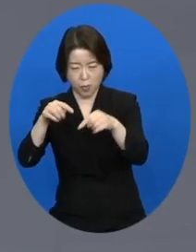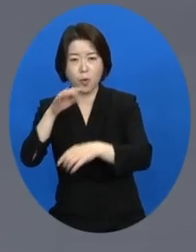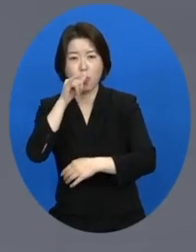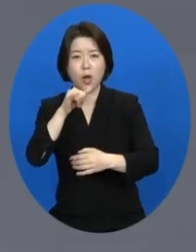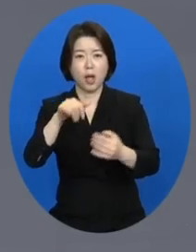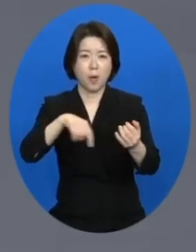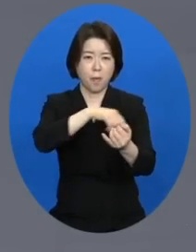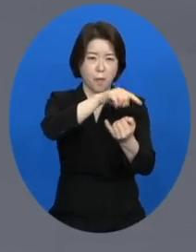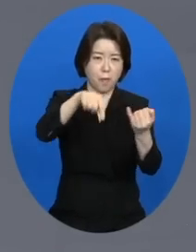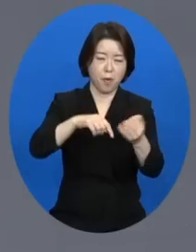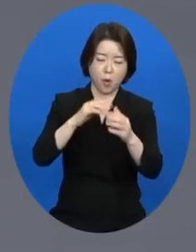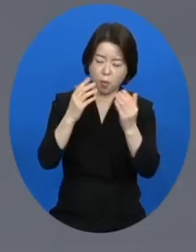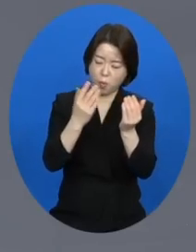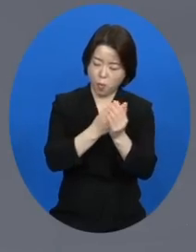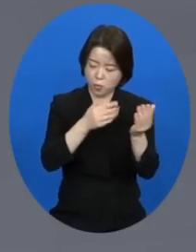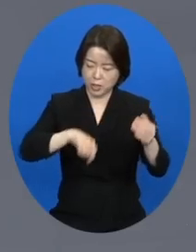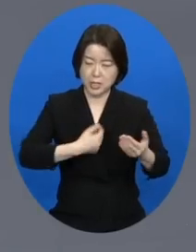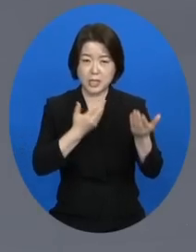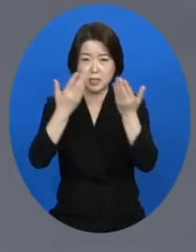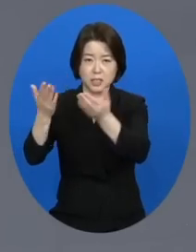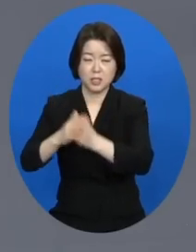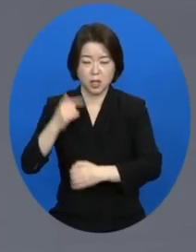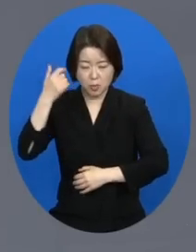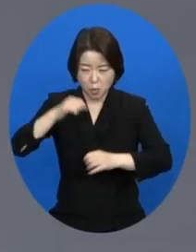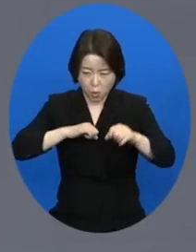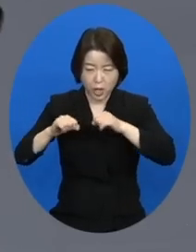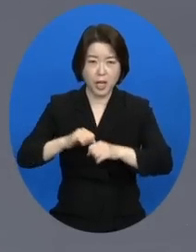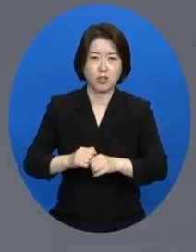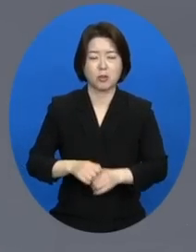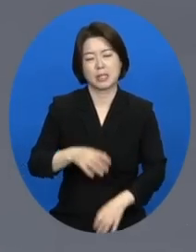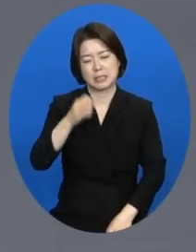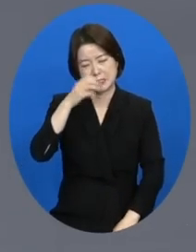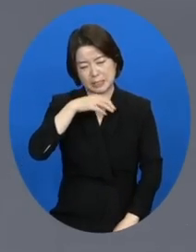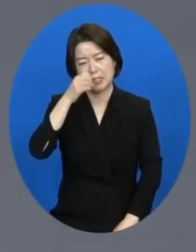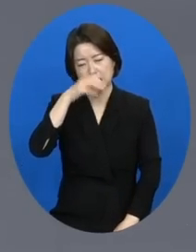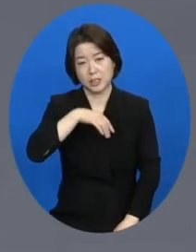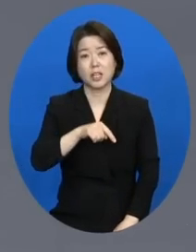온전히 자신을 드리지 못하고 목회를 해도 그냥 대충